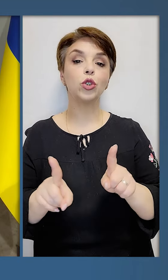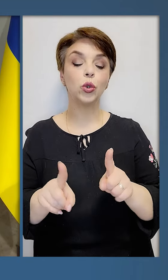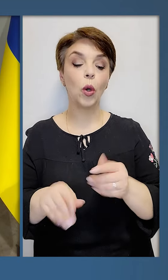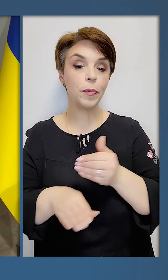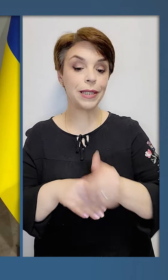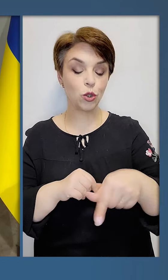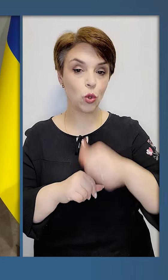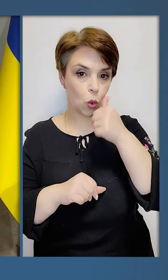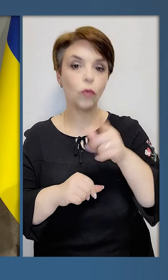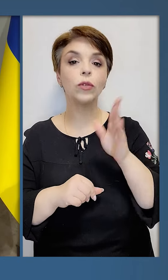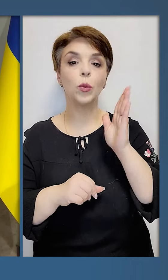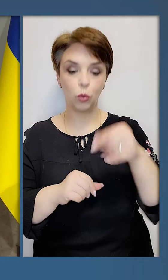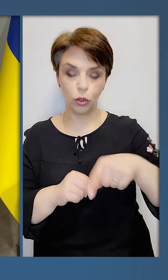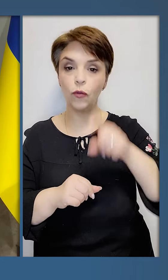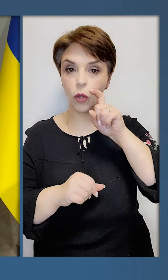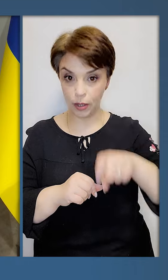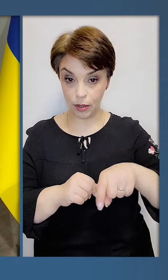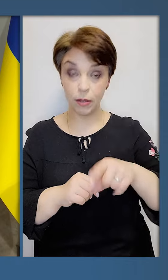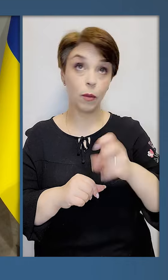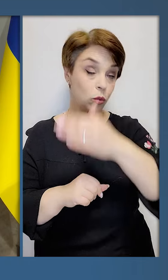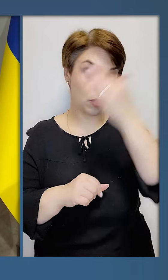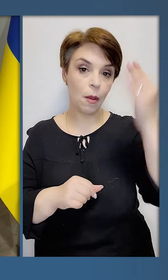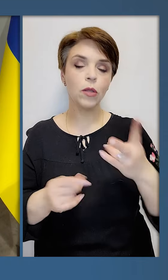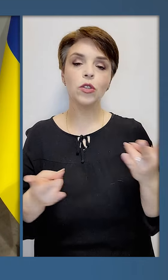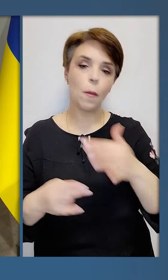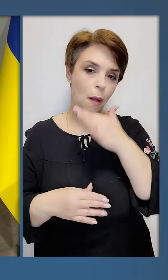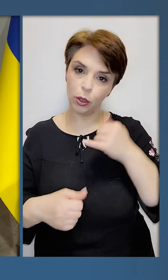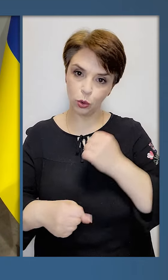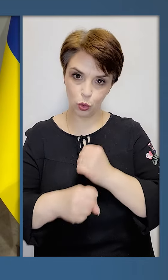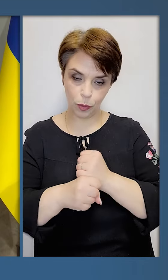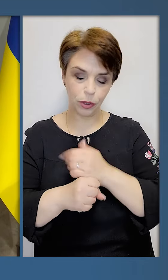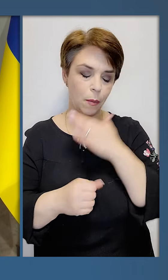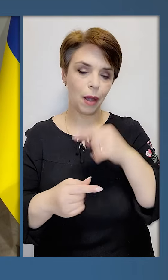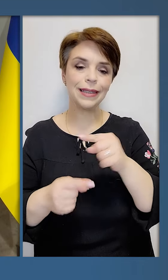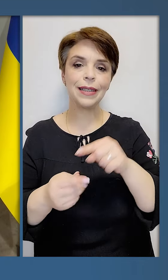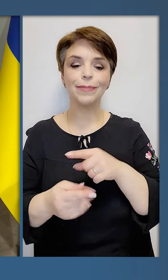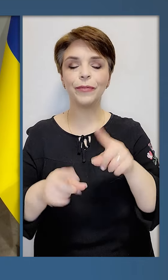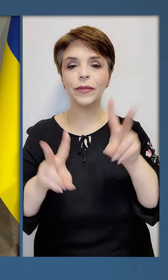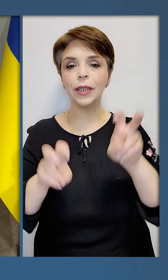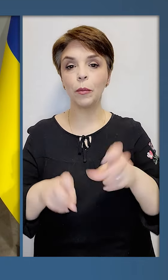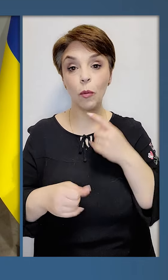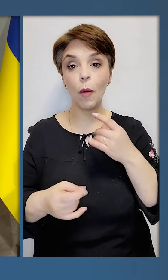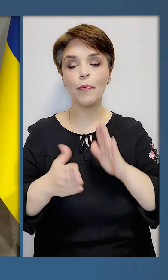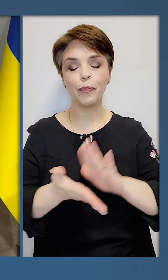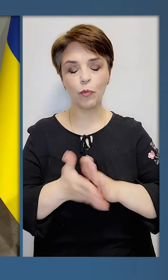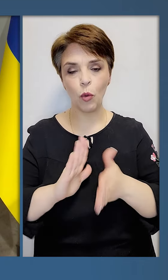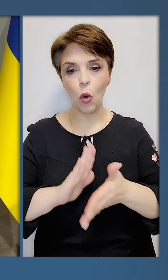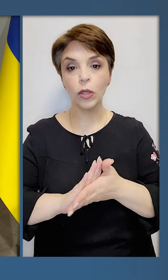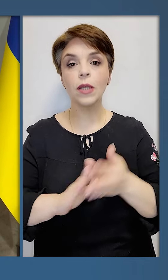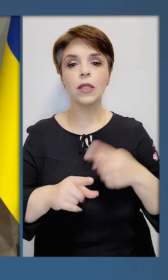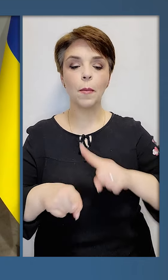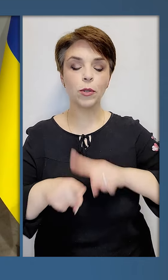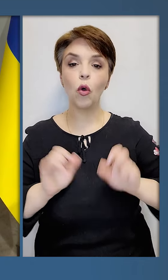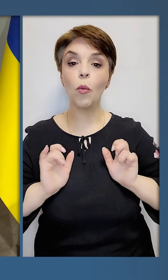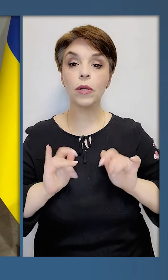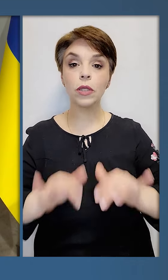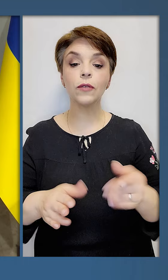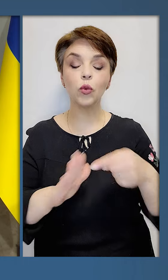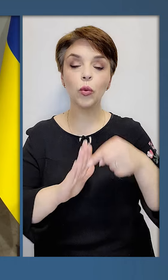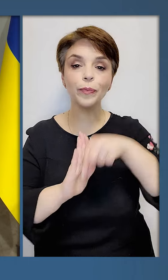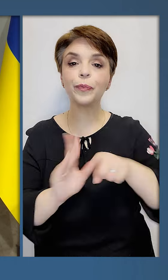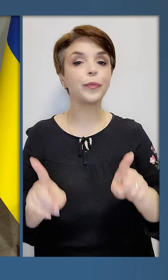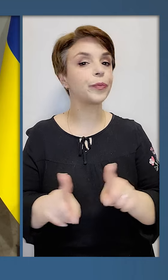що пізніше цього року вони будуть в українському небі, але ще багато потрібно зробити. І одна з речей, про яку ми погодилися сьогодні, це прискорити цей процес в тому сенсі,